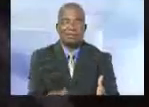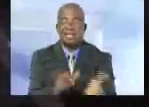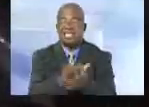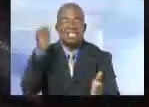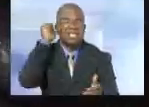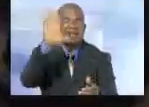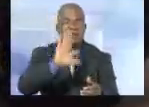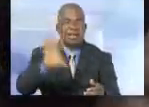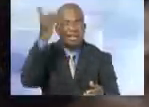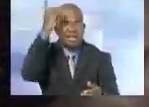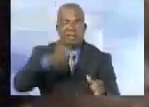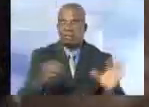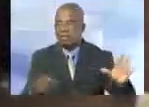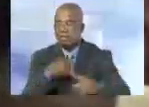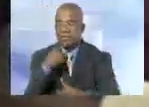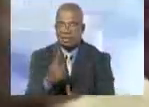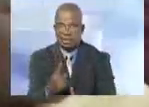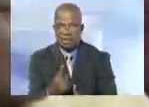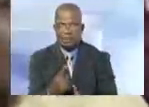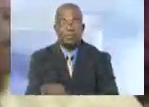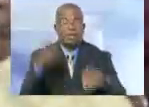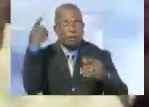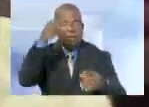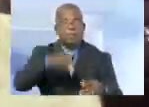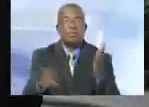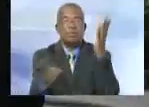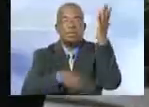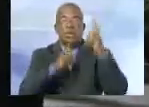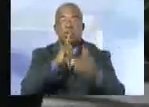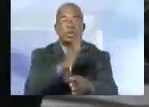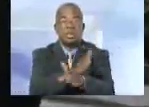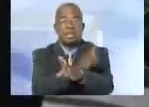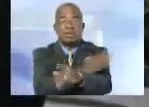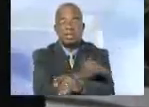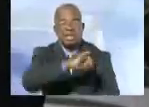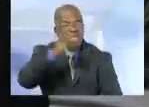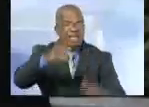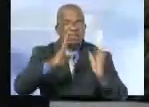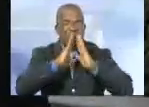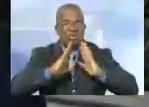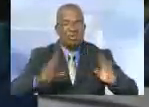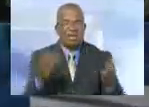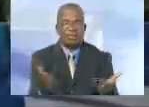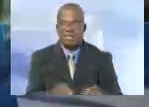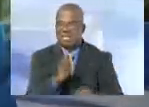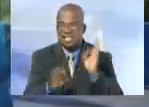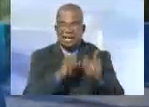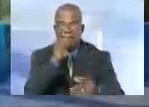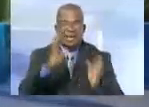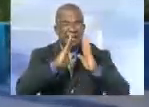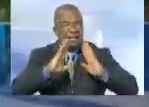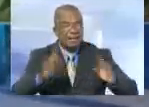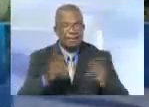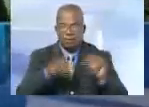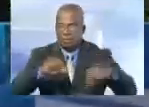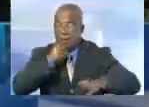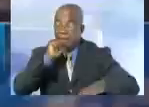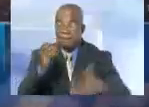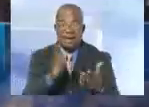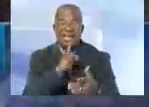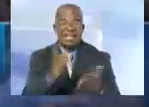nationale, aucune région ne peut se développer sans la paix et l'entente entre ses ressortissants. Une vision que partage le ministre des Postes et des NTIC,